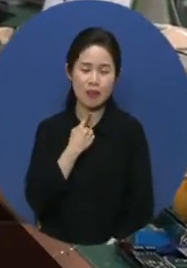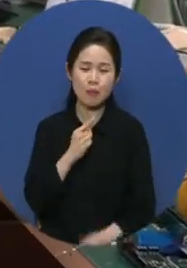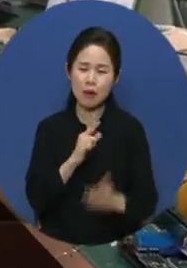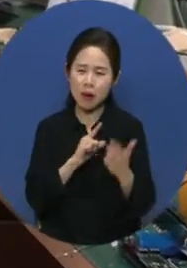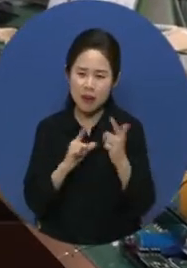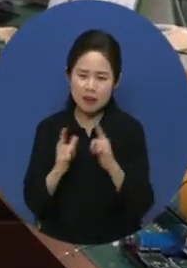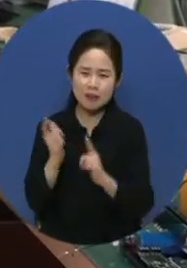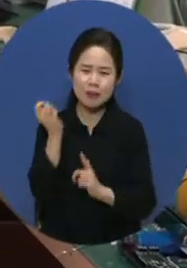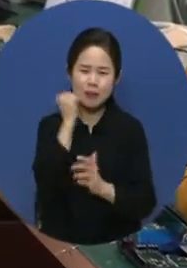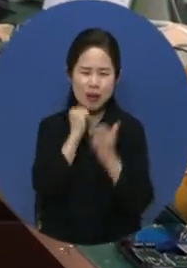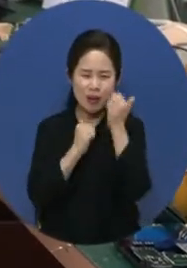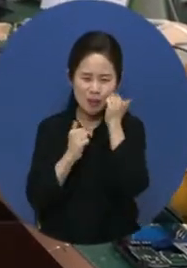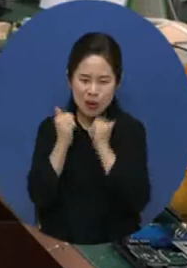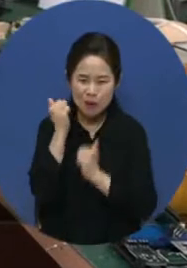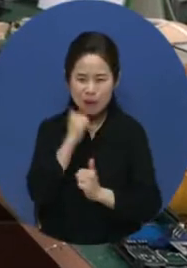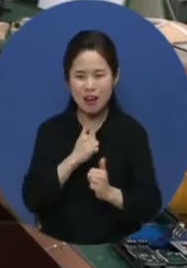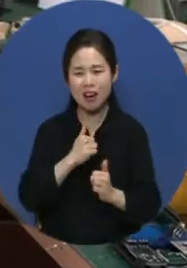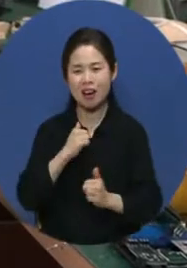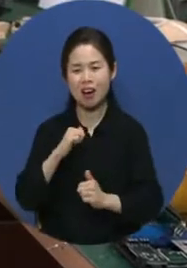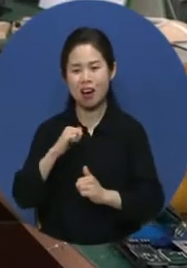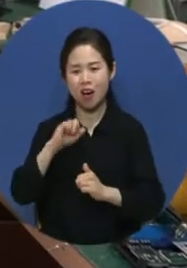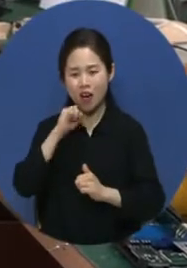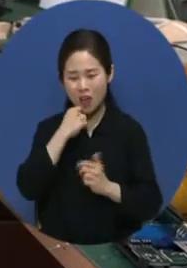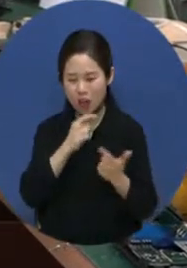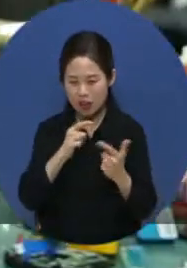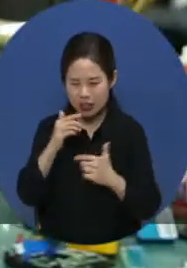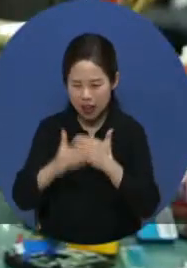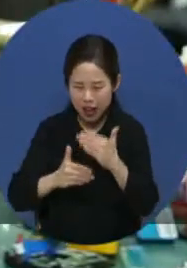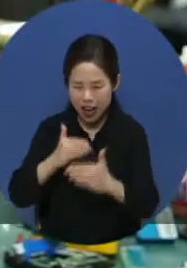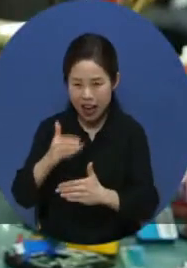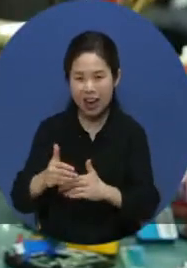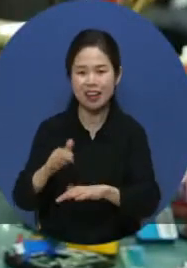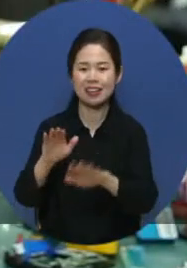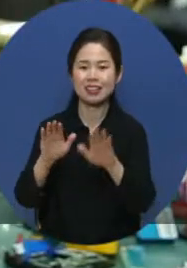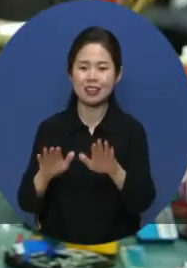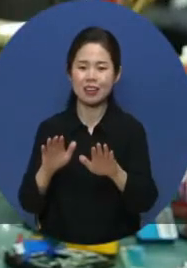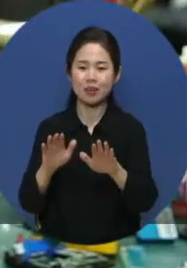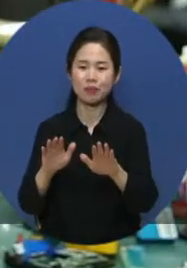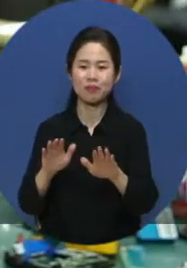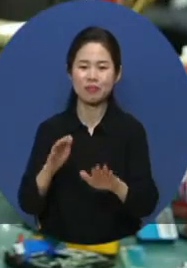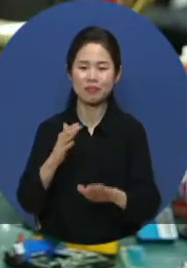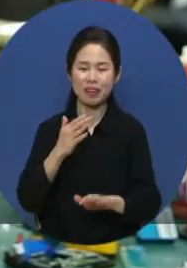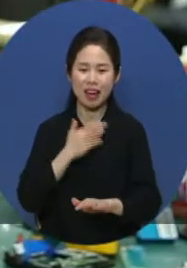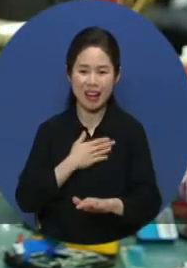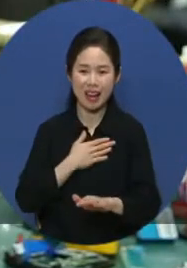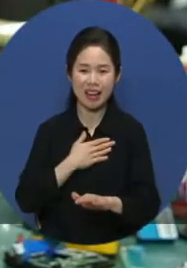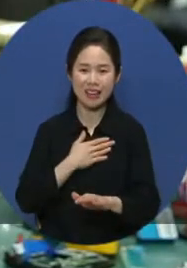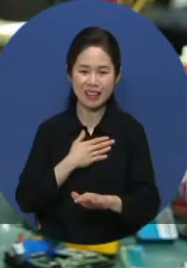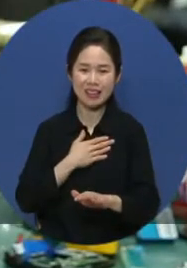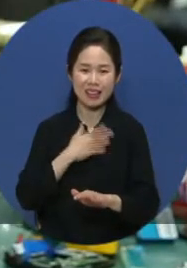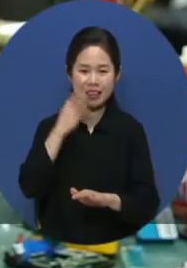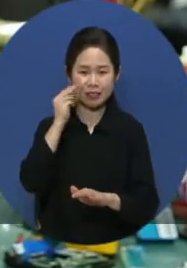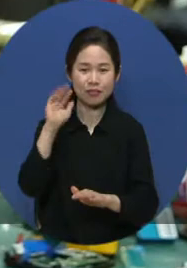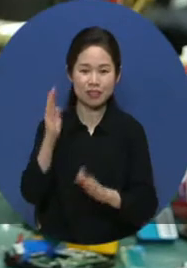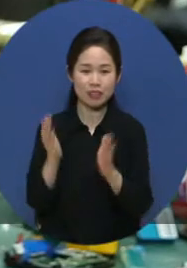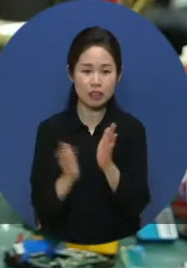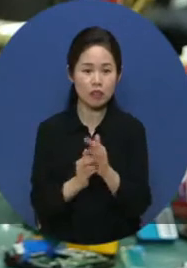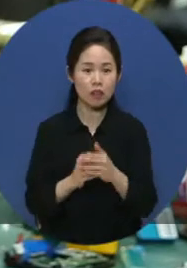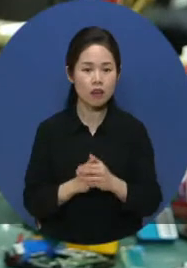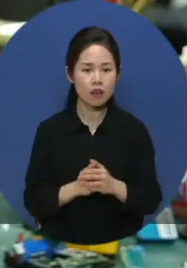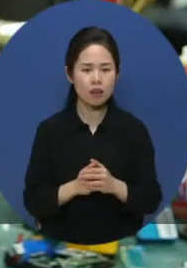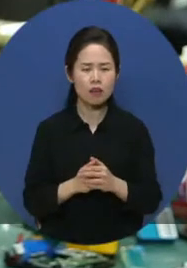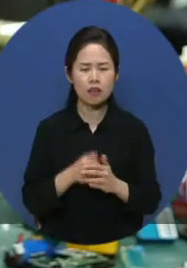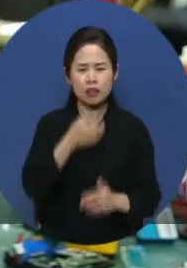거치면서 많이 배우기도 한 것 같습니다. 그럼 어느 부분이 좀 힘드셨어요?